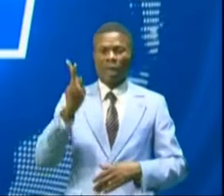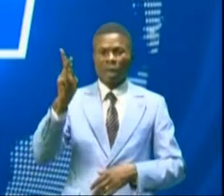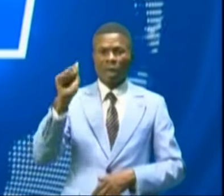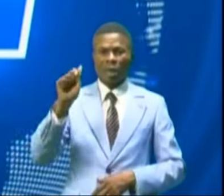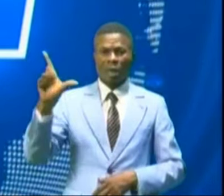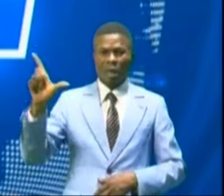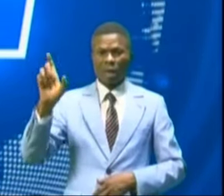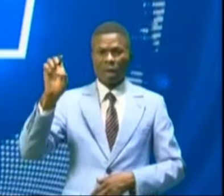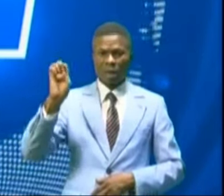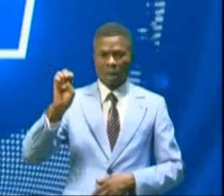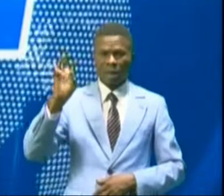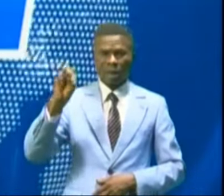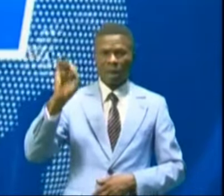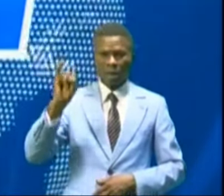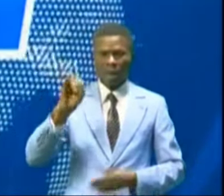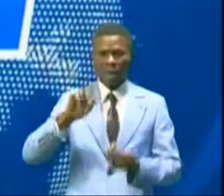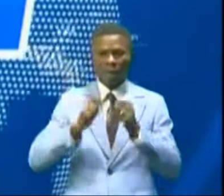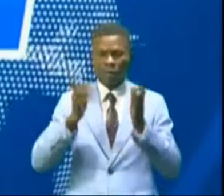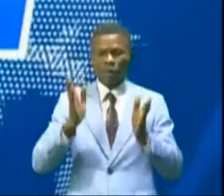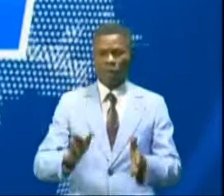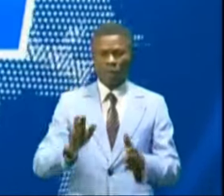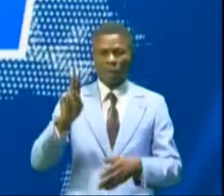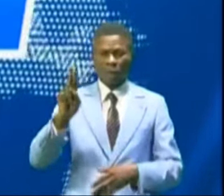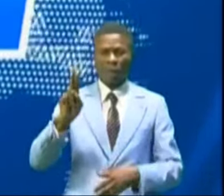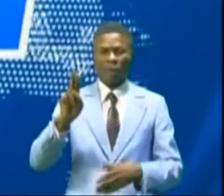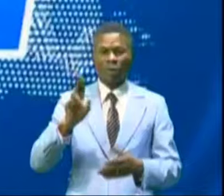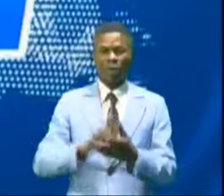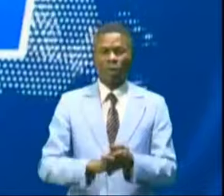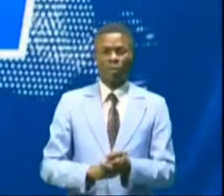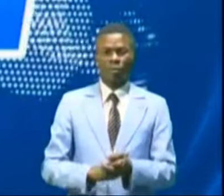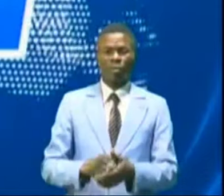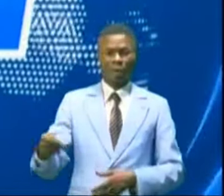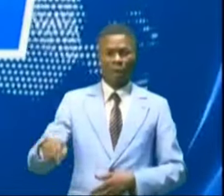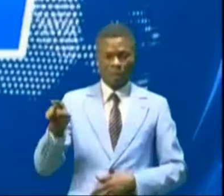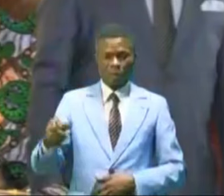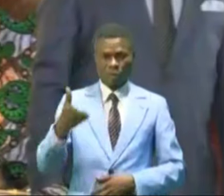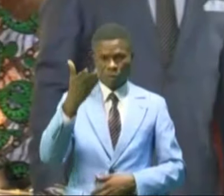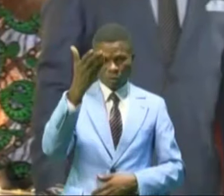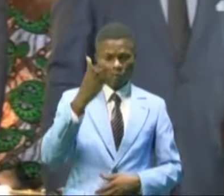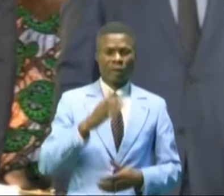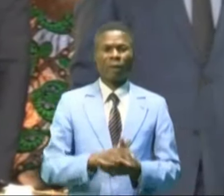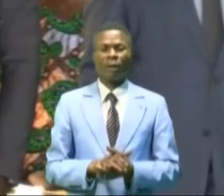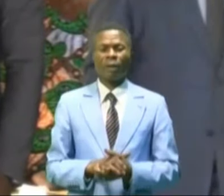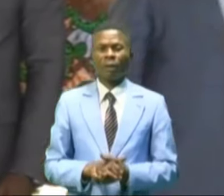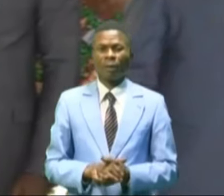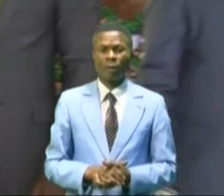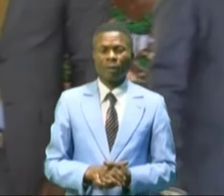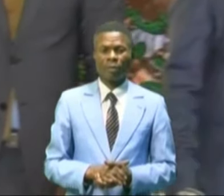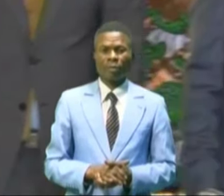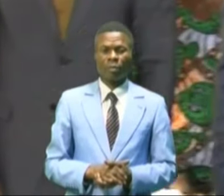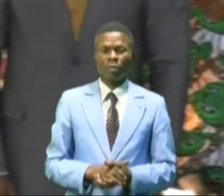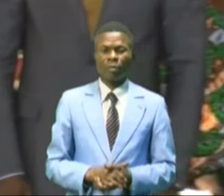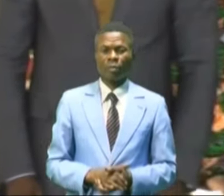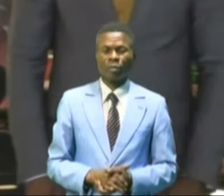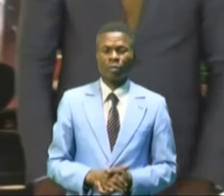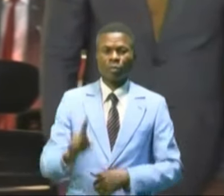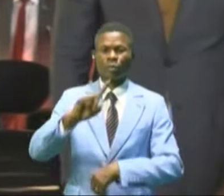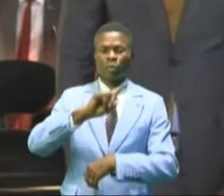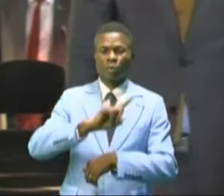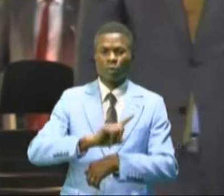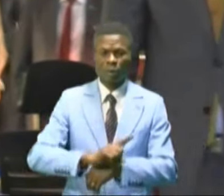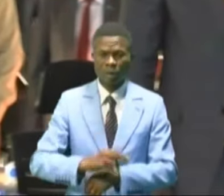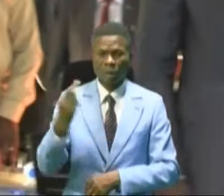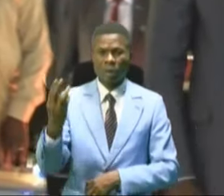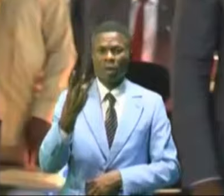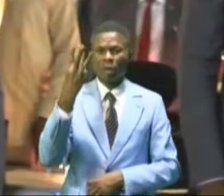C'est un reportage de nos confrères de la RTNC de cette province. Ouvert ce jeudi 23 mai 2024 dans la salle des